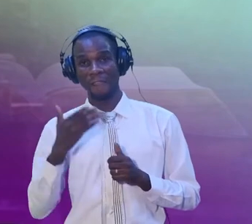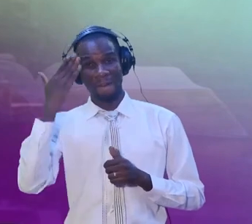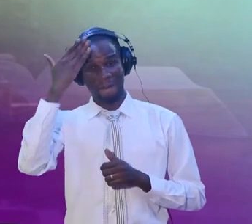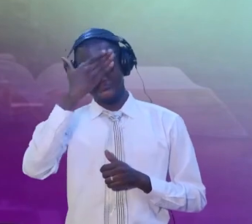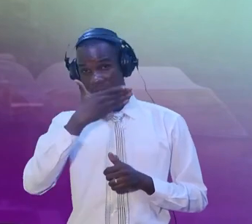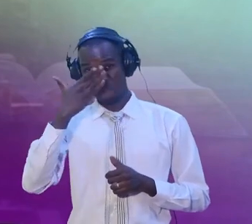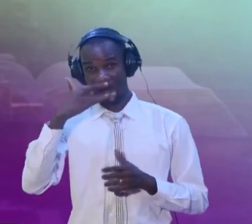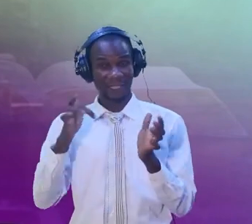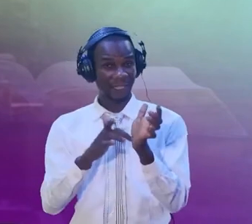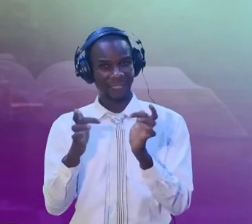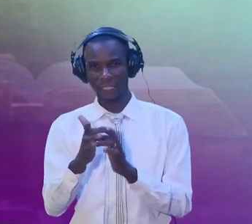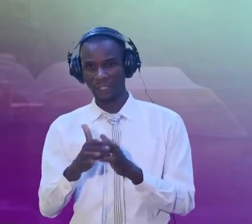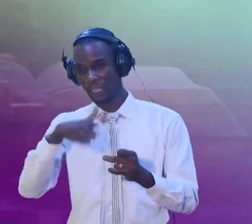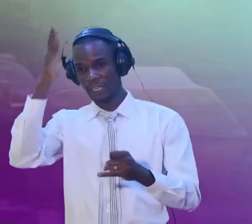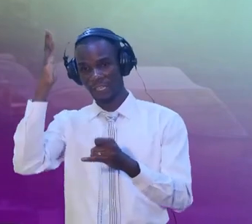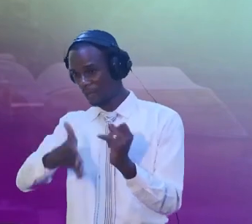hoga tena.